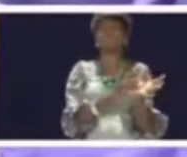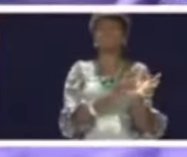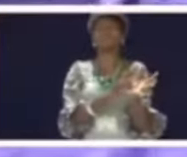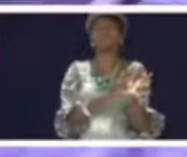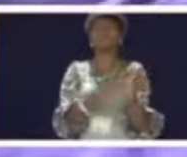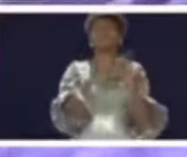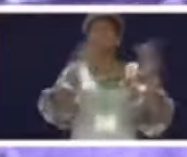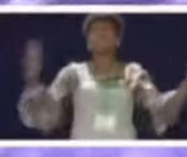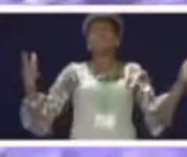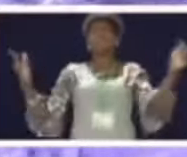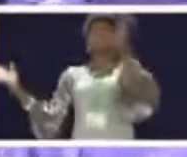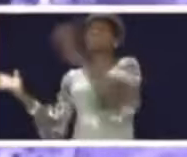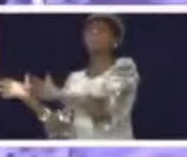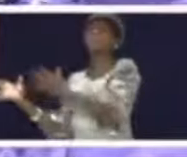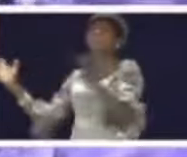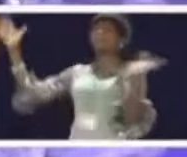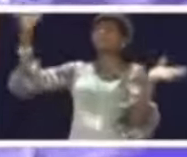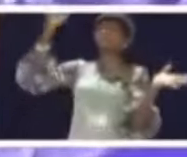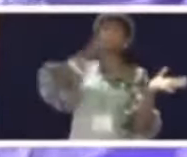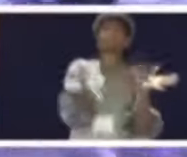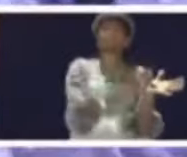orúkọ tó pa náà gbogbo orúkọ